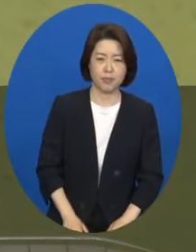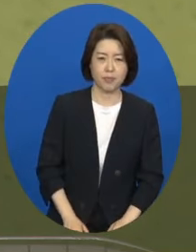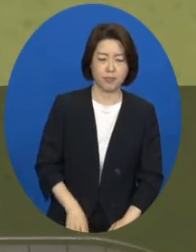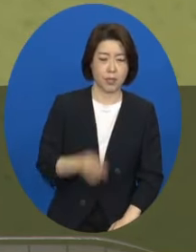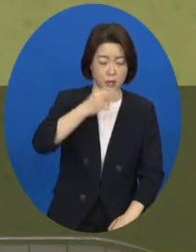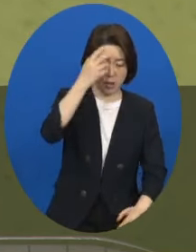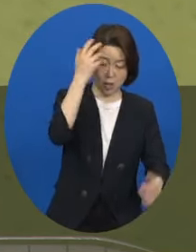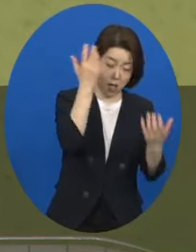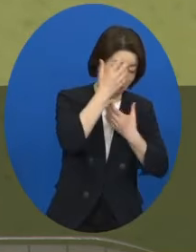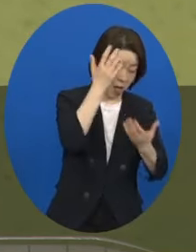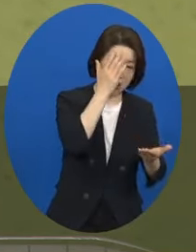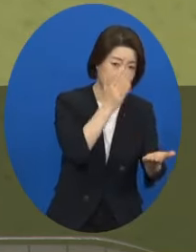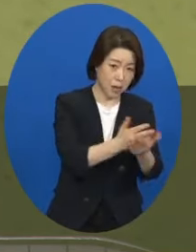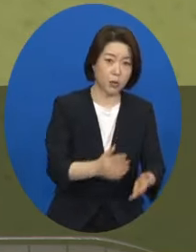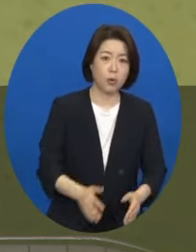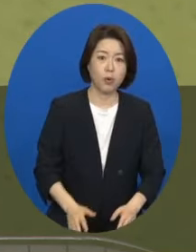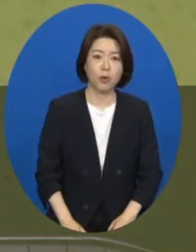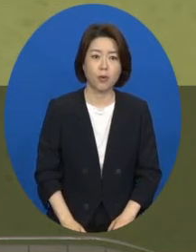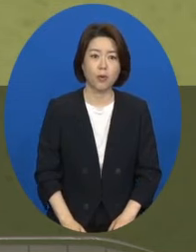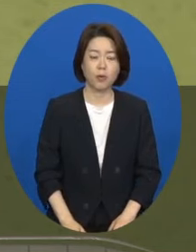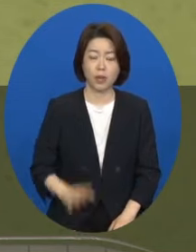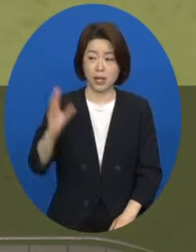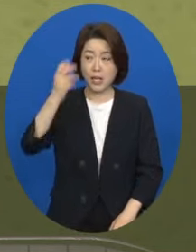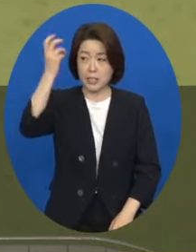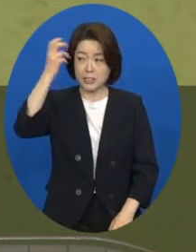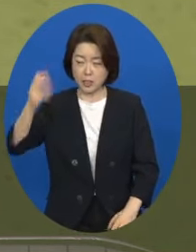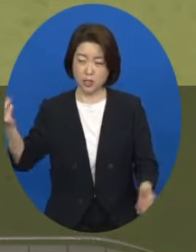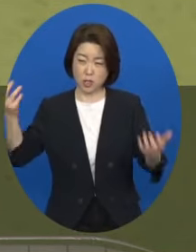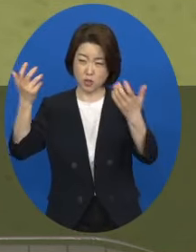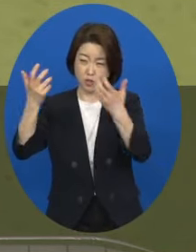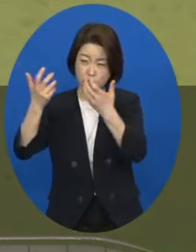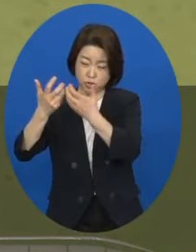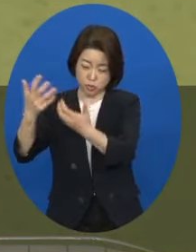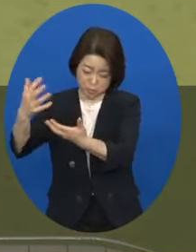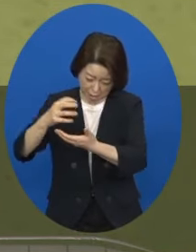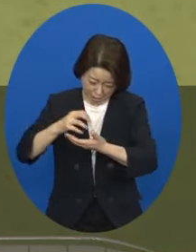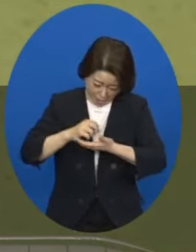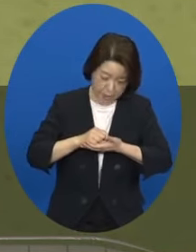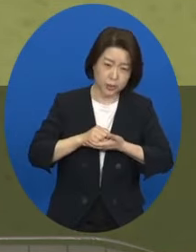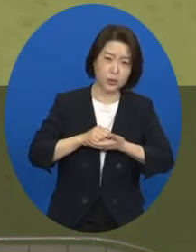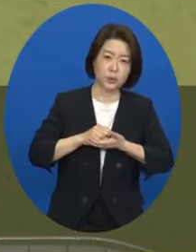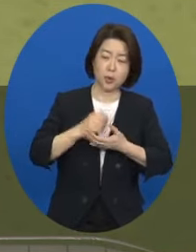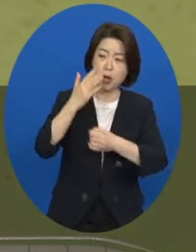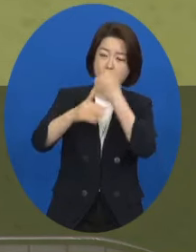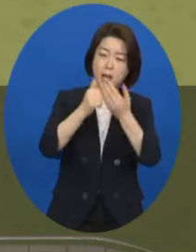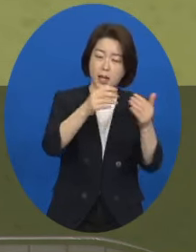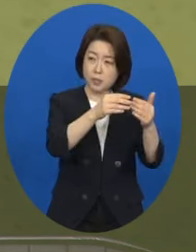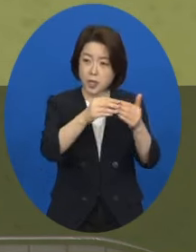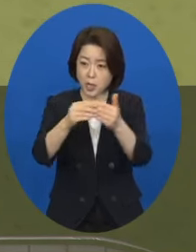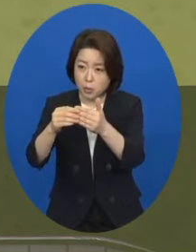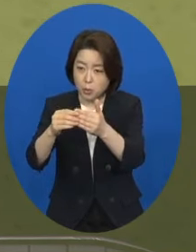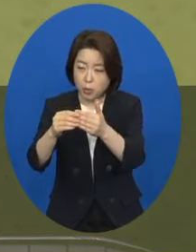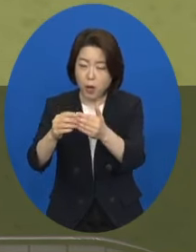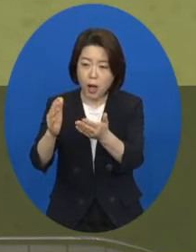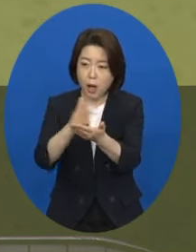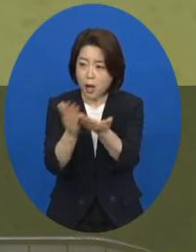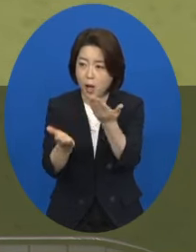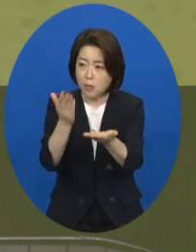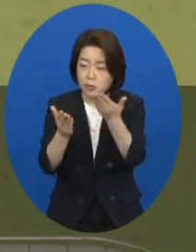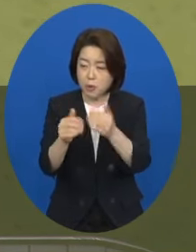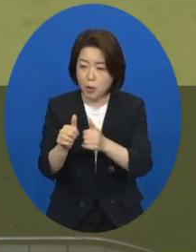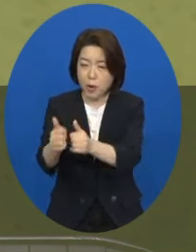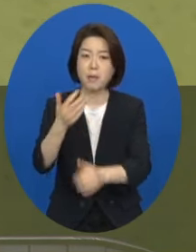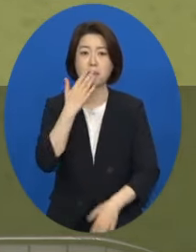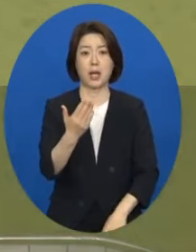취하지 말고 뭐라고요? 성령의 충만함을 받아야만 하나님의 인도함을 받을 수가 있다는